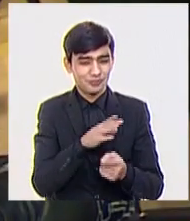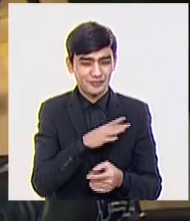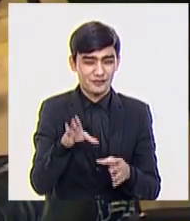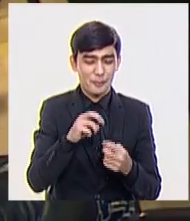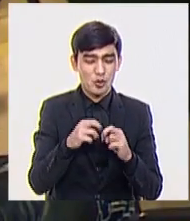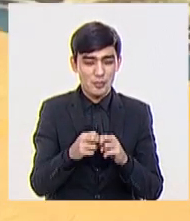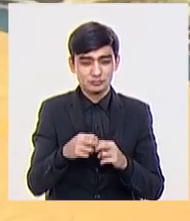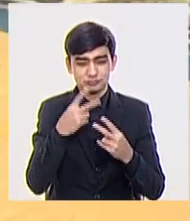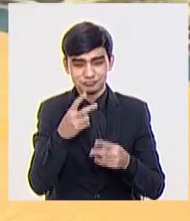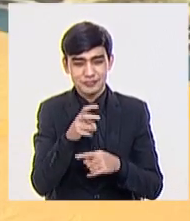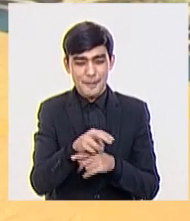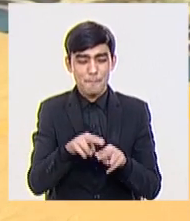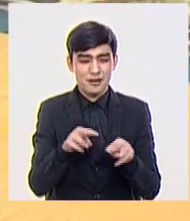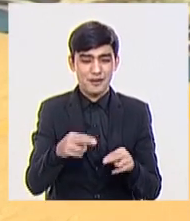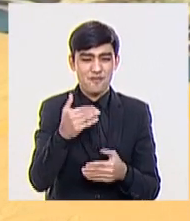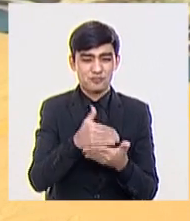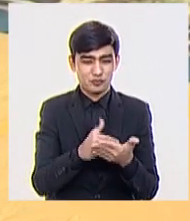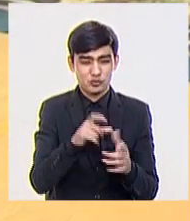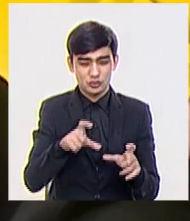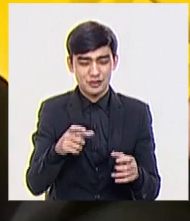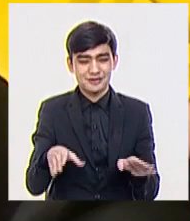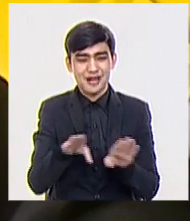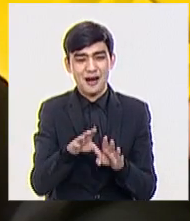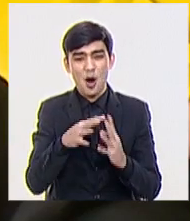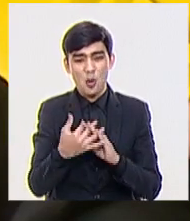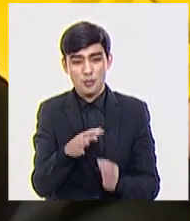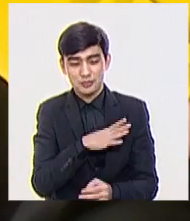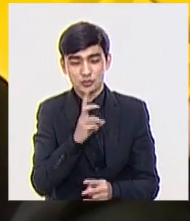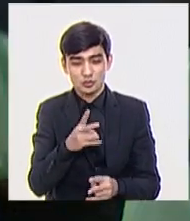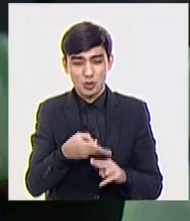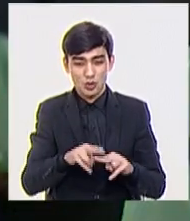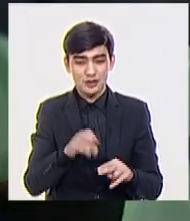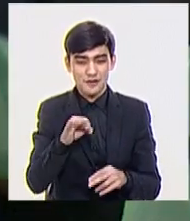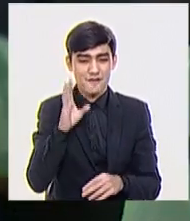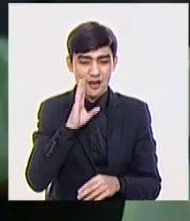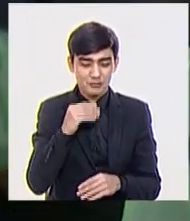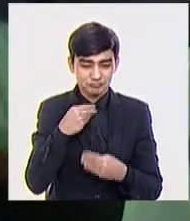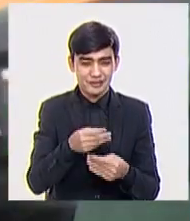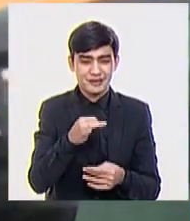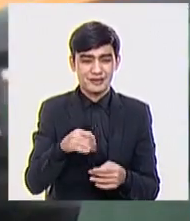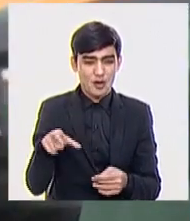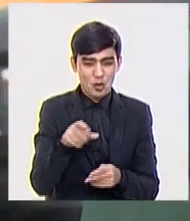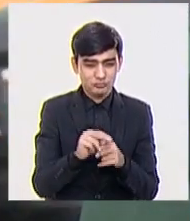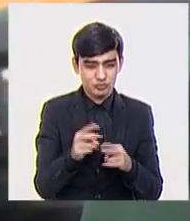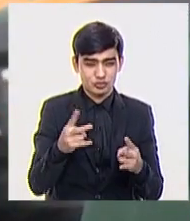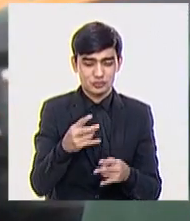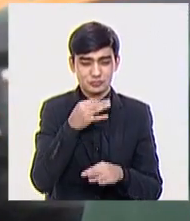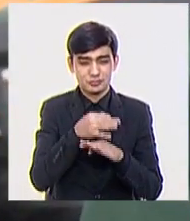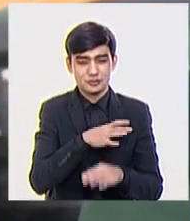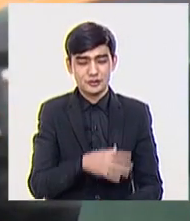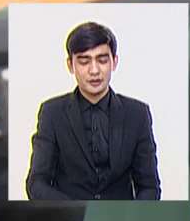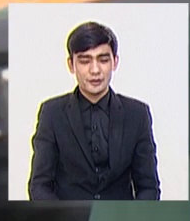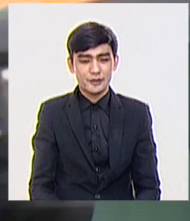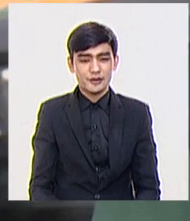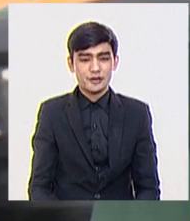үлкен проблеманы шешу үшін партия мүшелері жабылған ауылдарды қайта жандандырып, ауыз су тартып жол салу керектігін айтты. Әсіресе